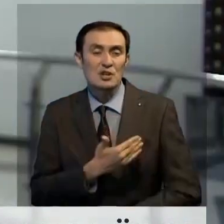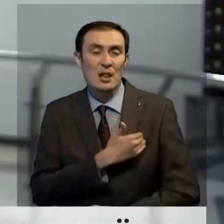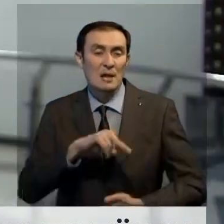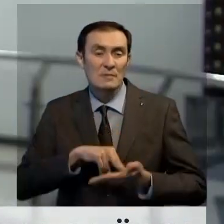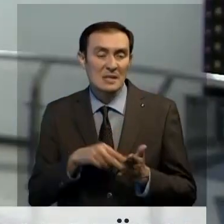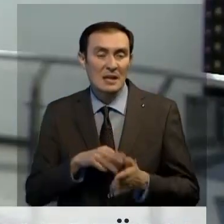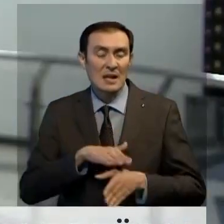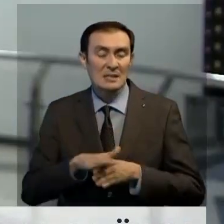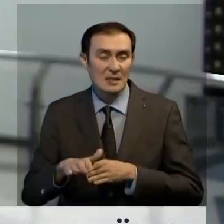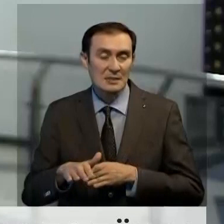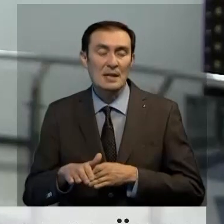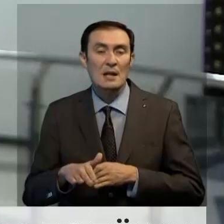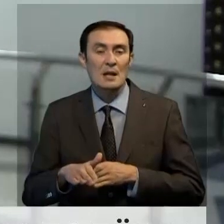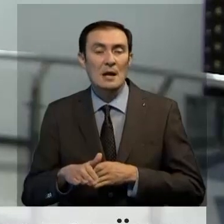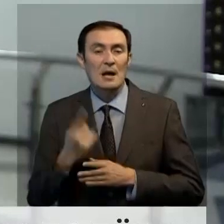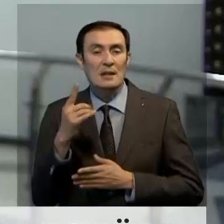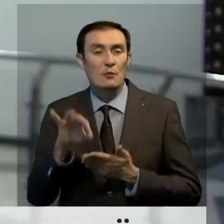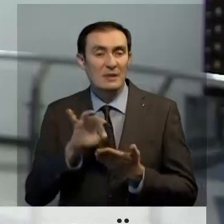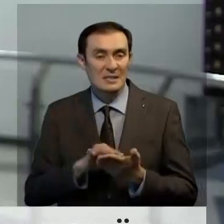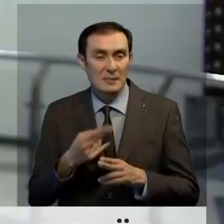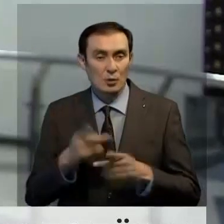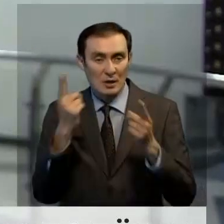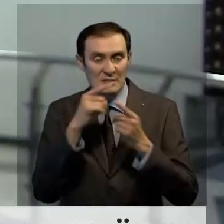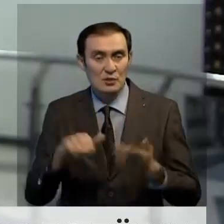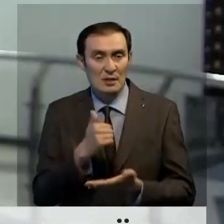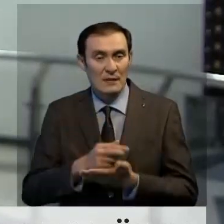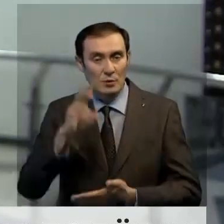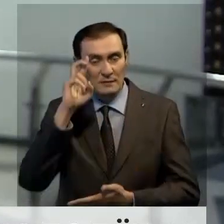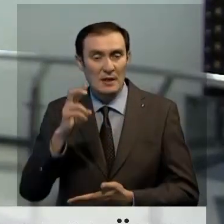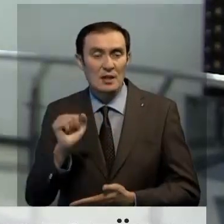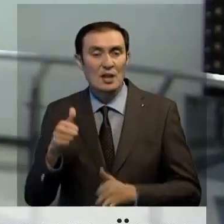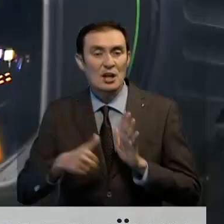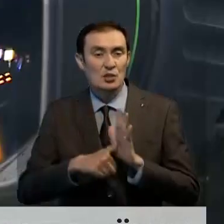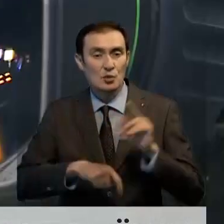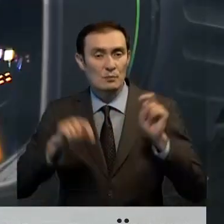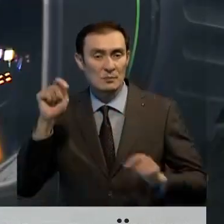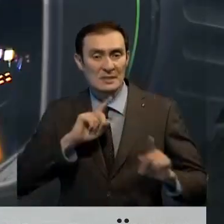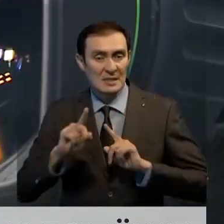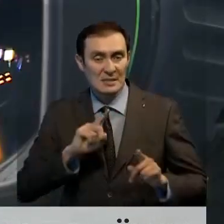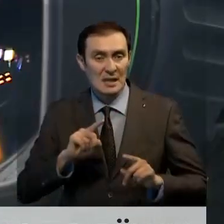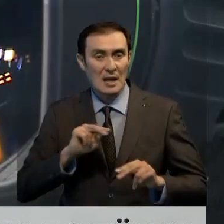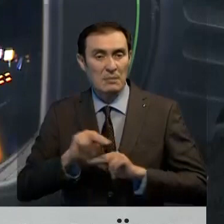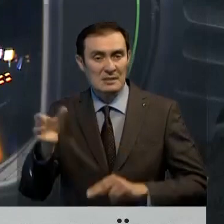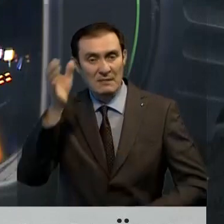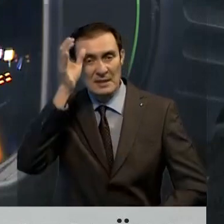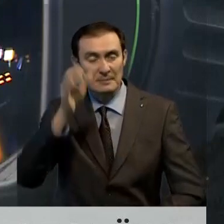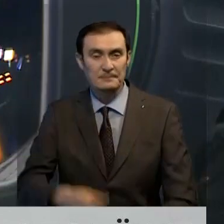цель реализации одного из принципов, озвученных главой государства на 6-м съезде образования.